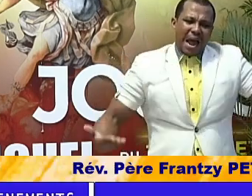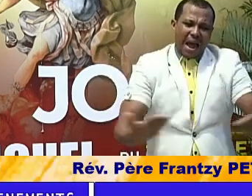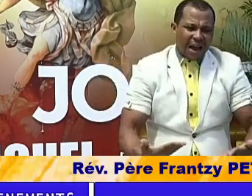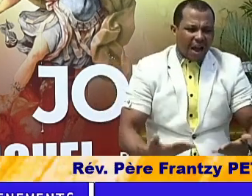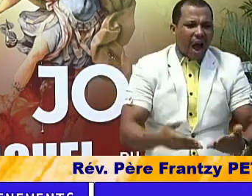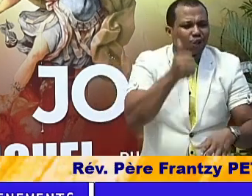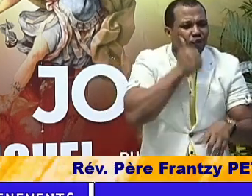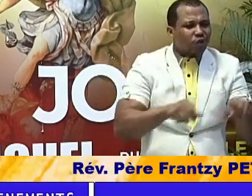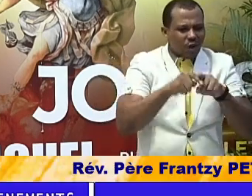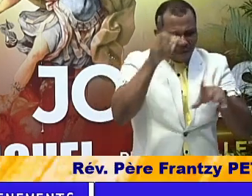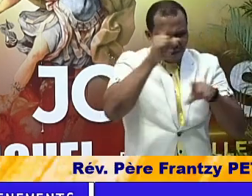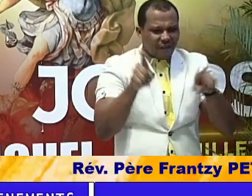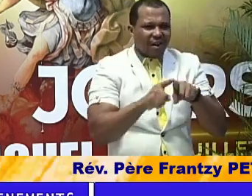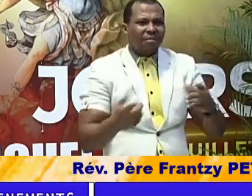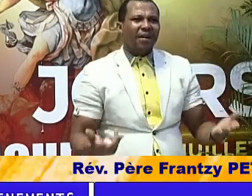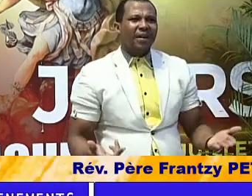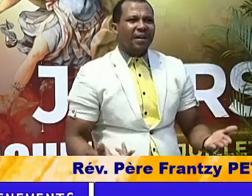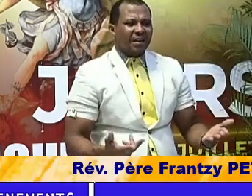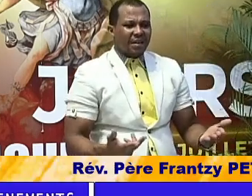Maxime yo.